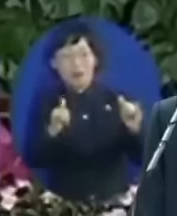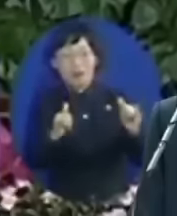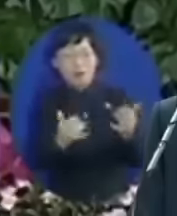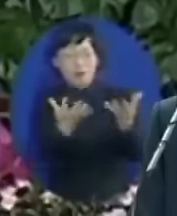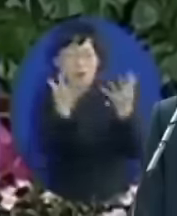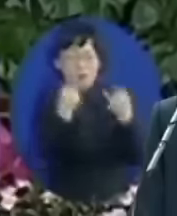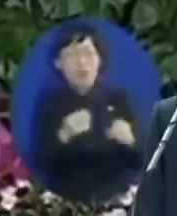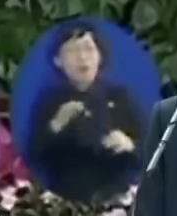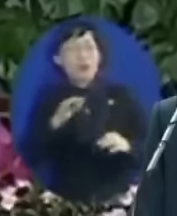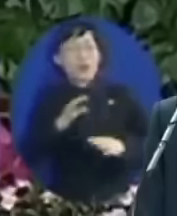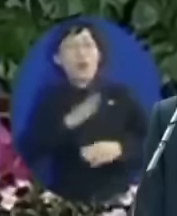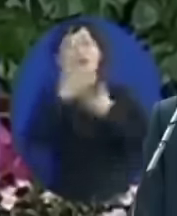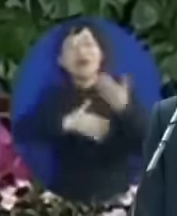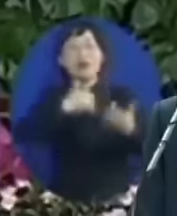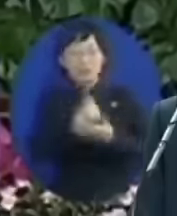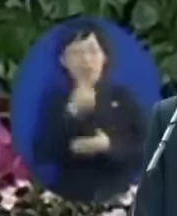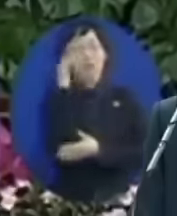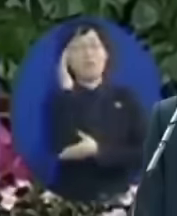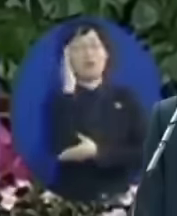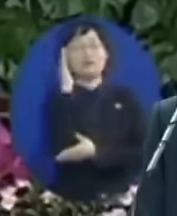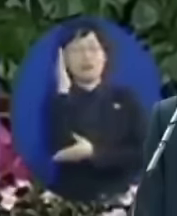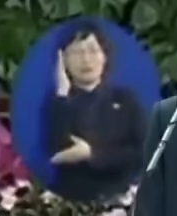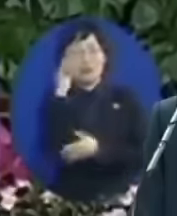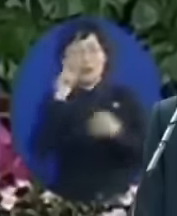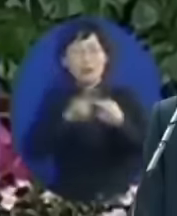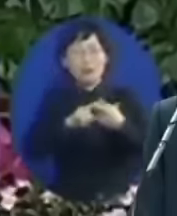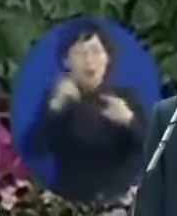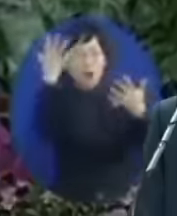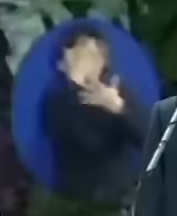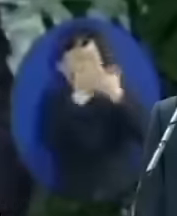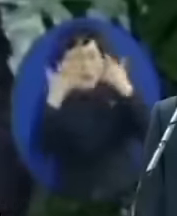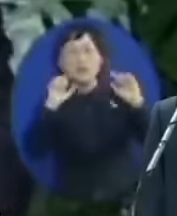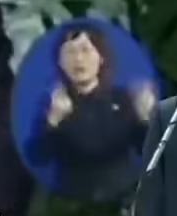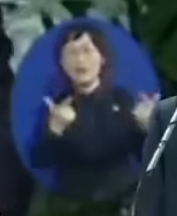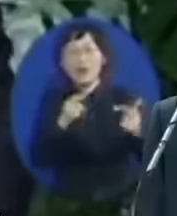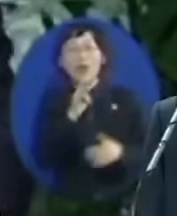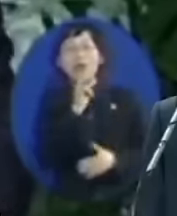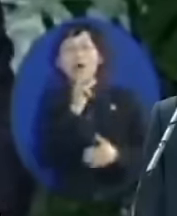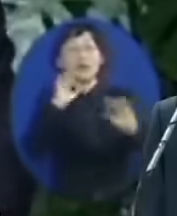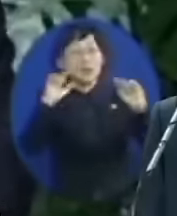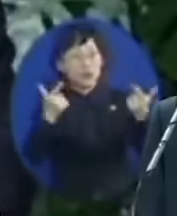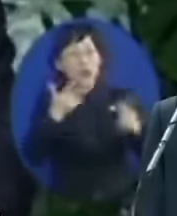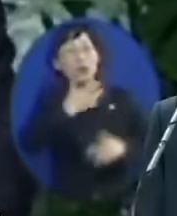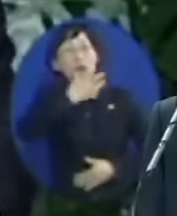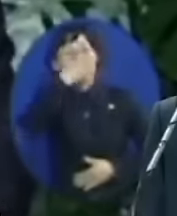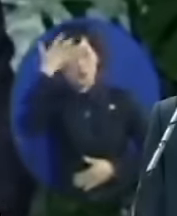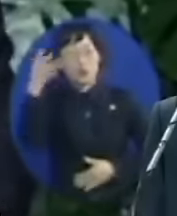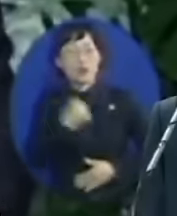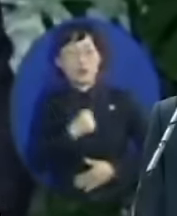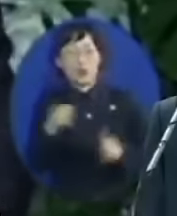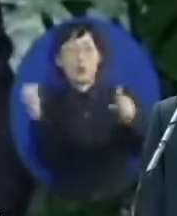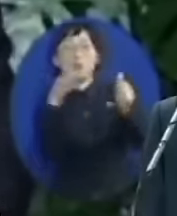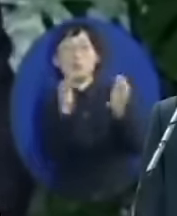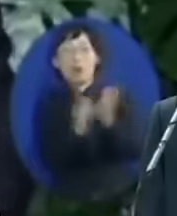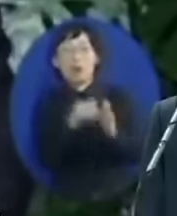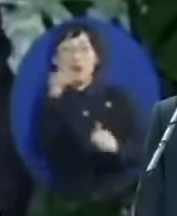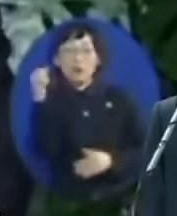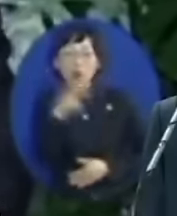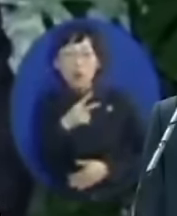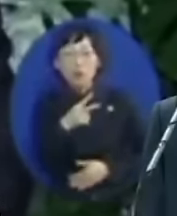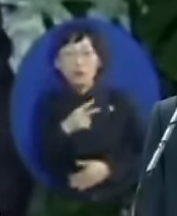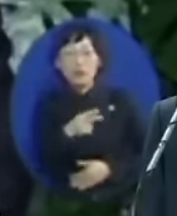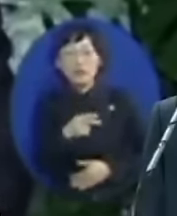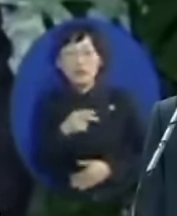얼마나 놀라운 하나님의 메시지를 환상을 통하지 않고 예언을 통하지 않고 꿈을 통해 주십니다. 또 그뿐 아니라